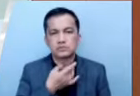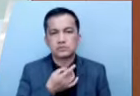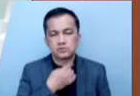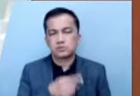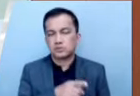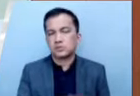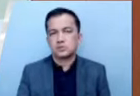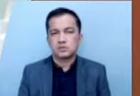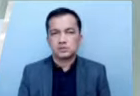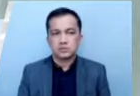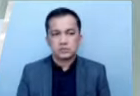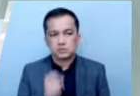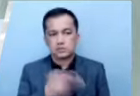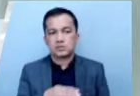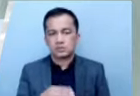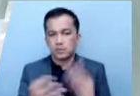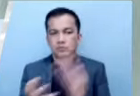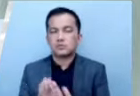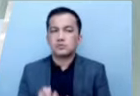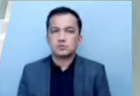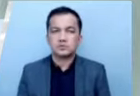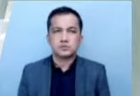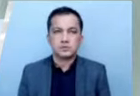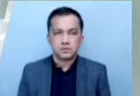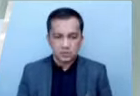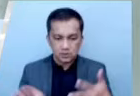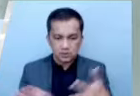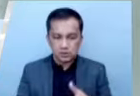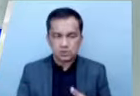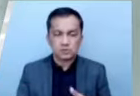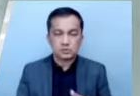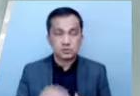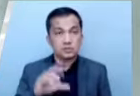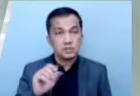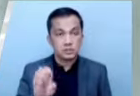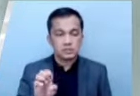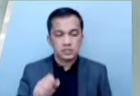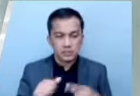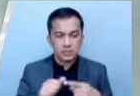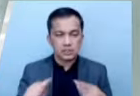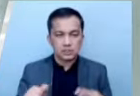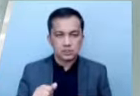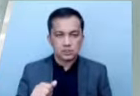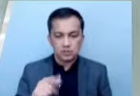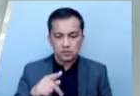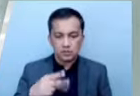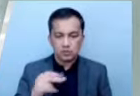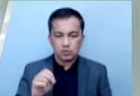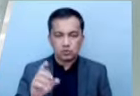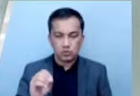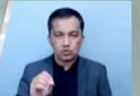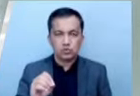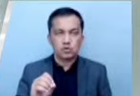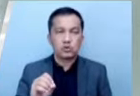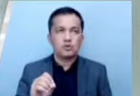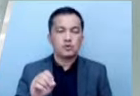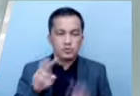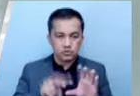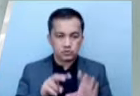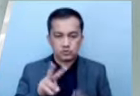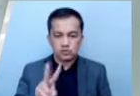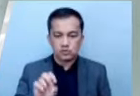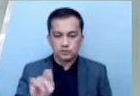Pakulong ko talaga siya, sir. Sasampa natin siya ng kasong Anti-Photo and Video Voyeurism Act in relation